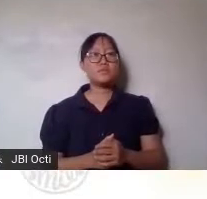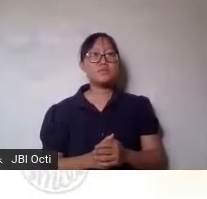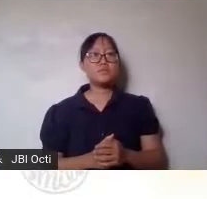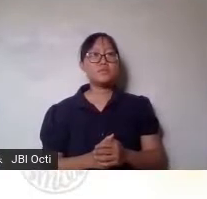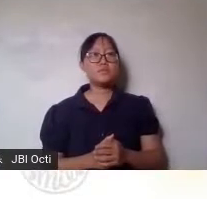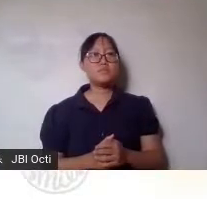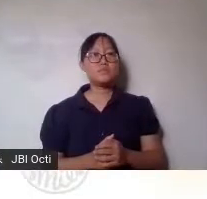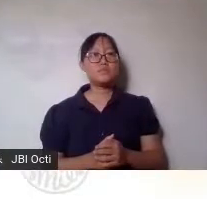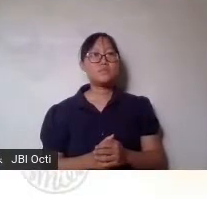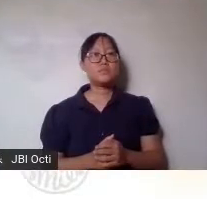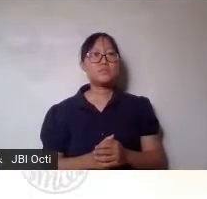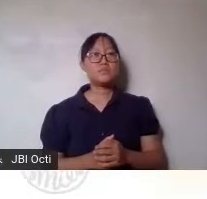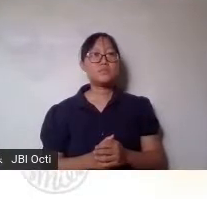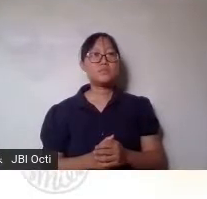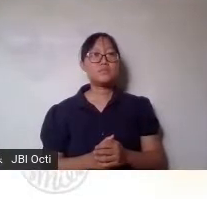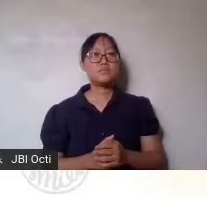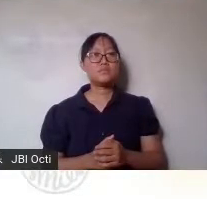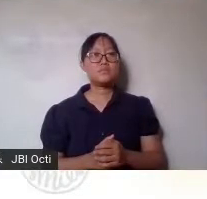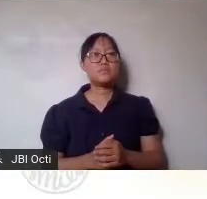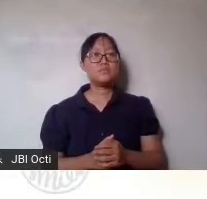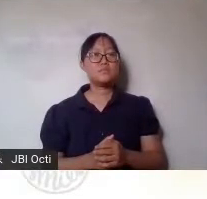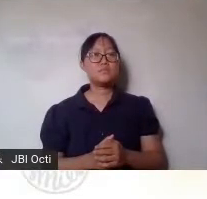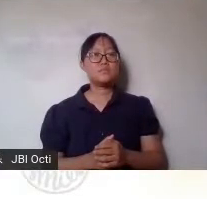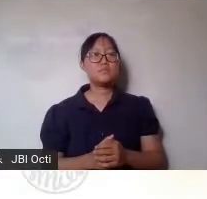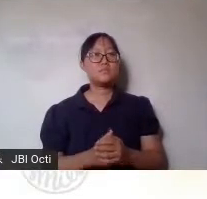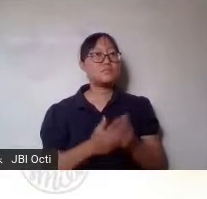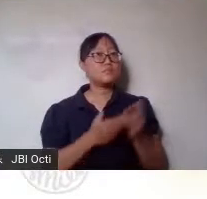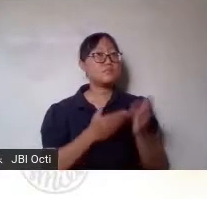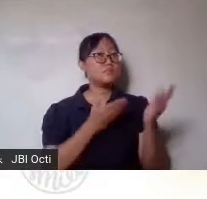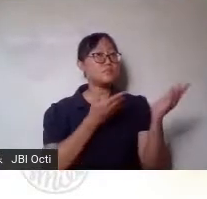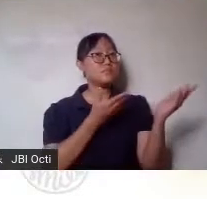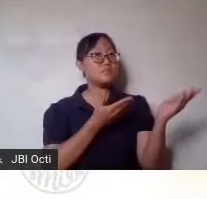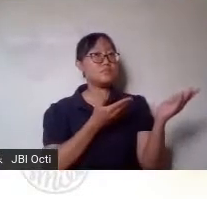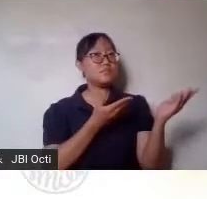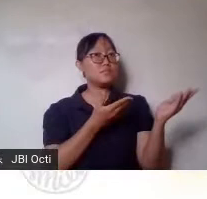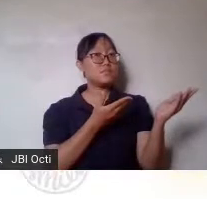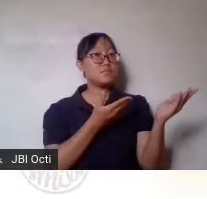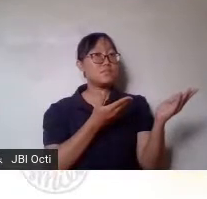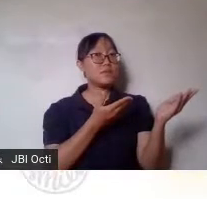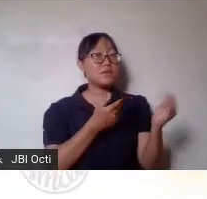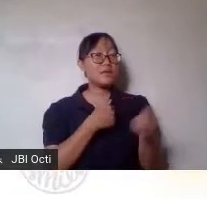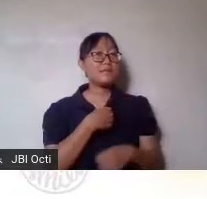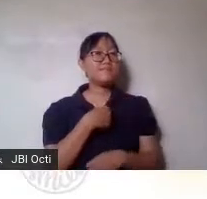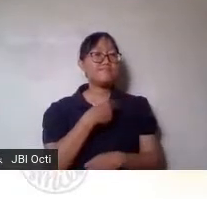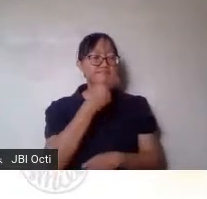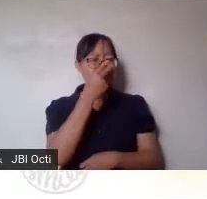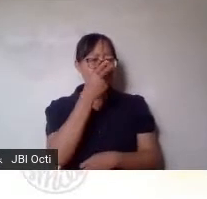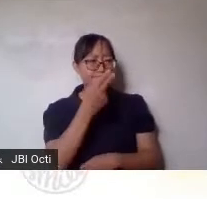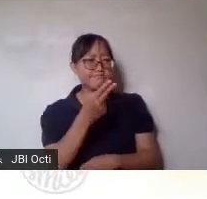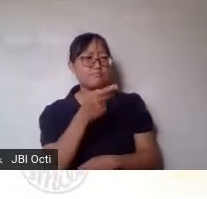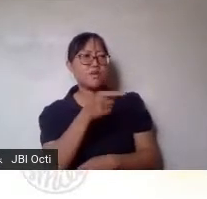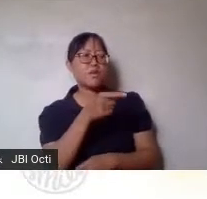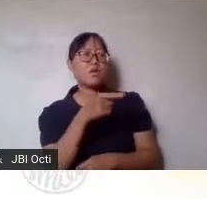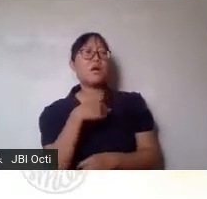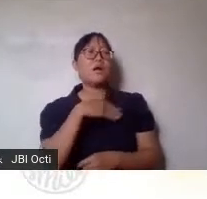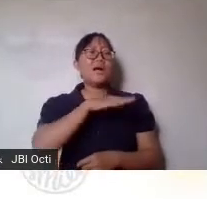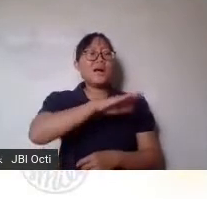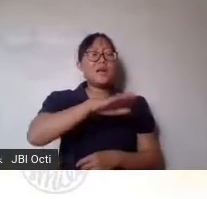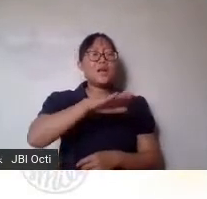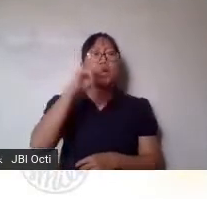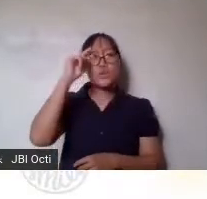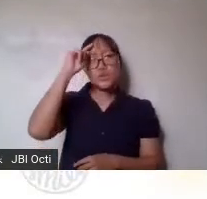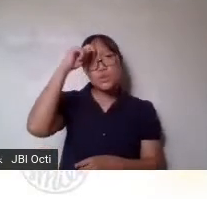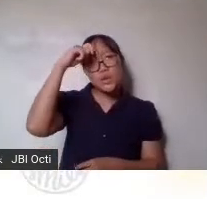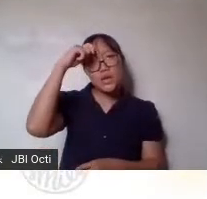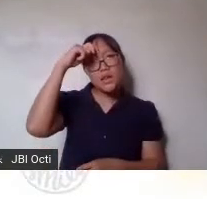kita akan bisa melihat memang kesulitan dari anak ini untuk mengikuti aturan-aturan sekolah ya,